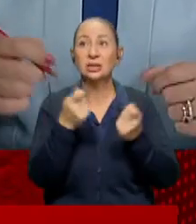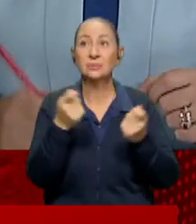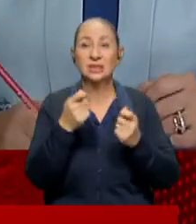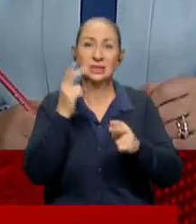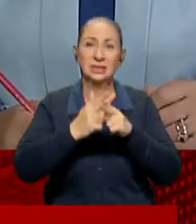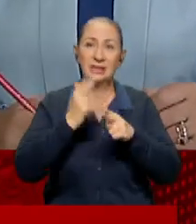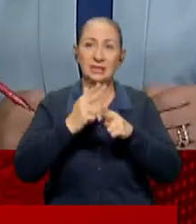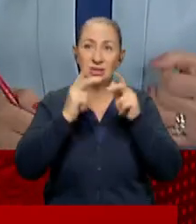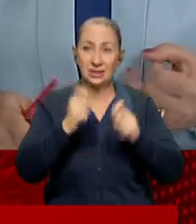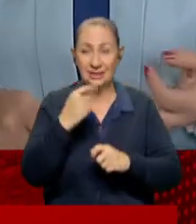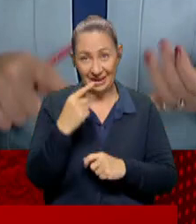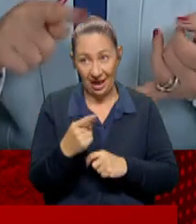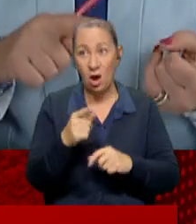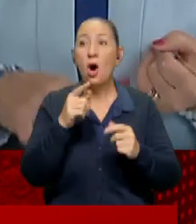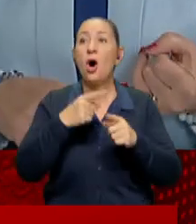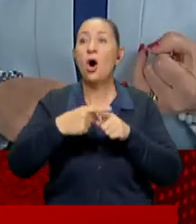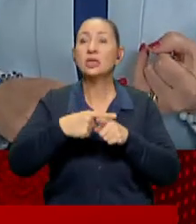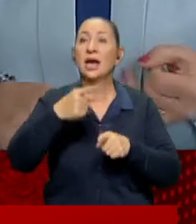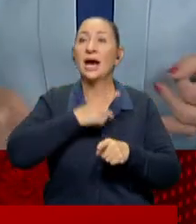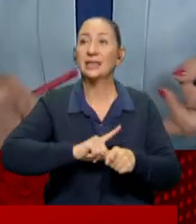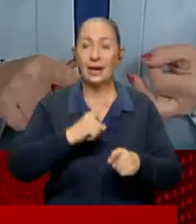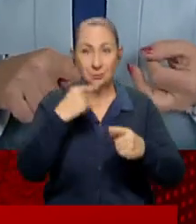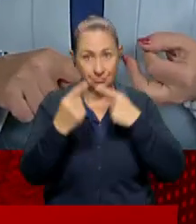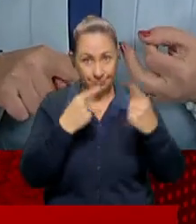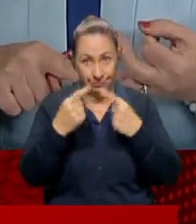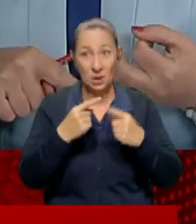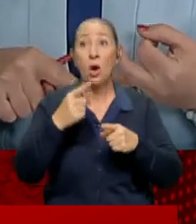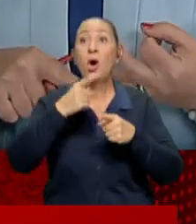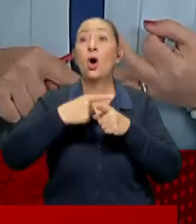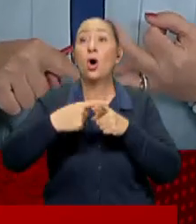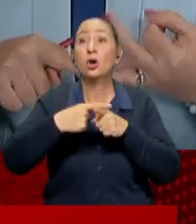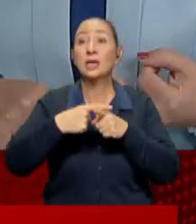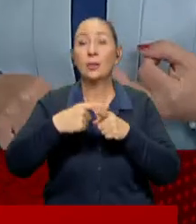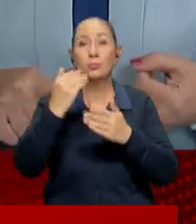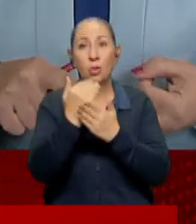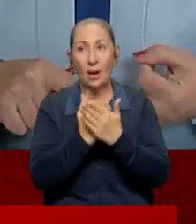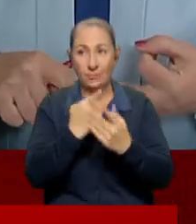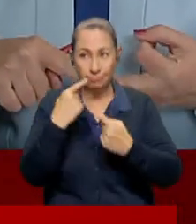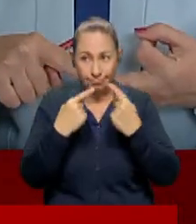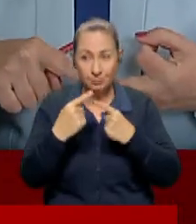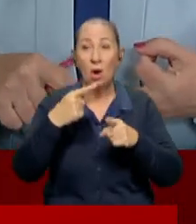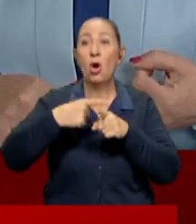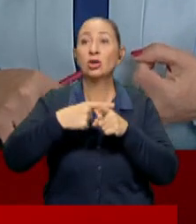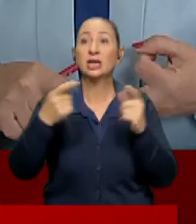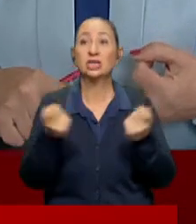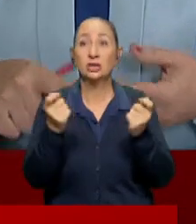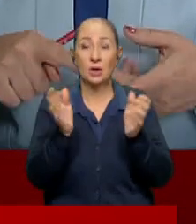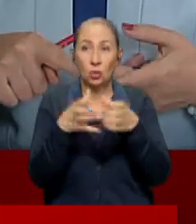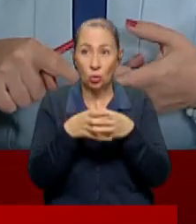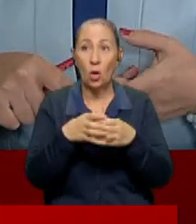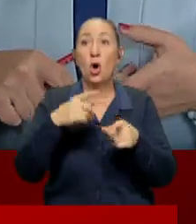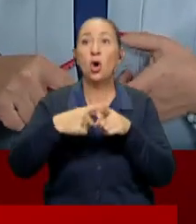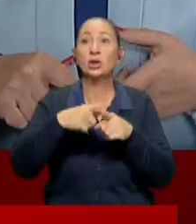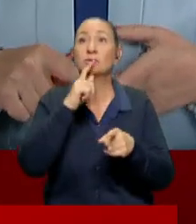çalışmalarımızı hızlandıracağız dediler. Ortak aday vurgusu yapıldı, ortak program vurgusu yapıldı, ortak çalışma grubu,